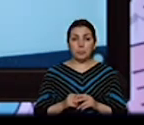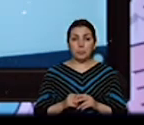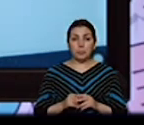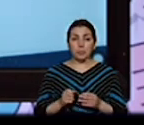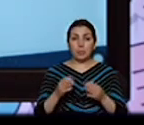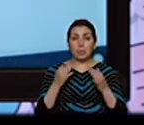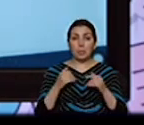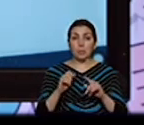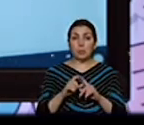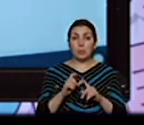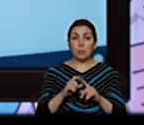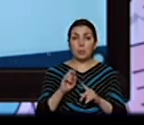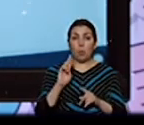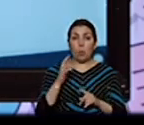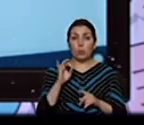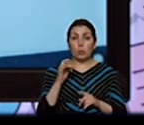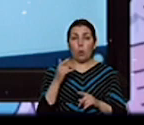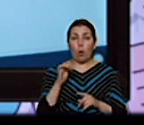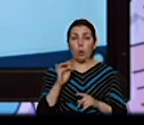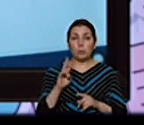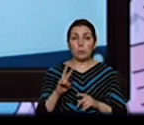Va keyingi so'z qo'rg'on.